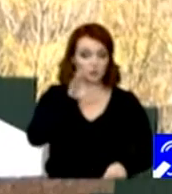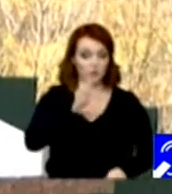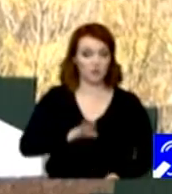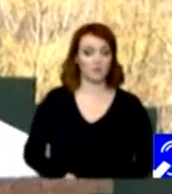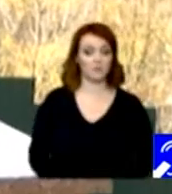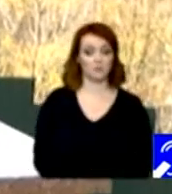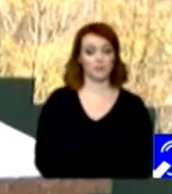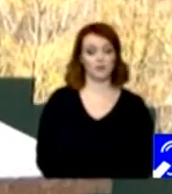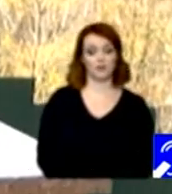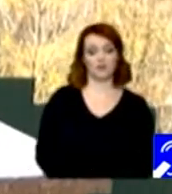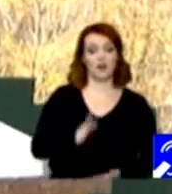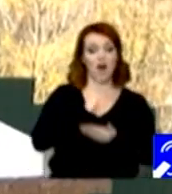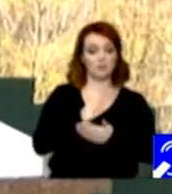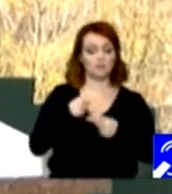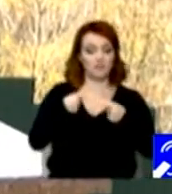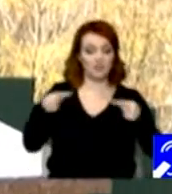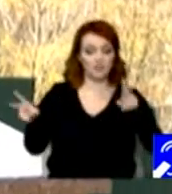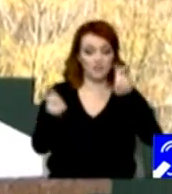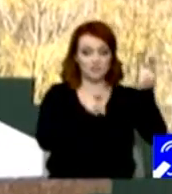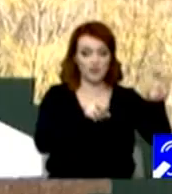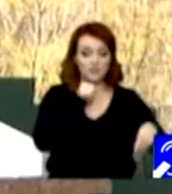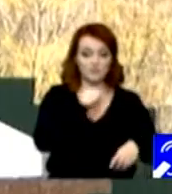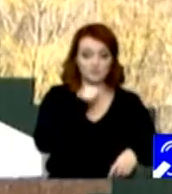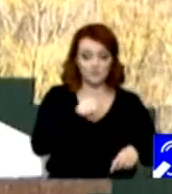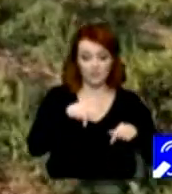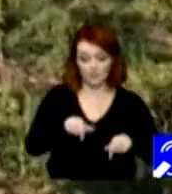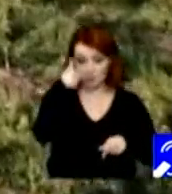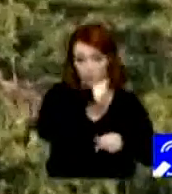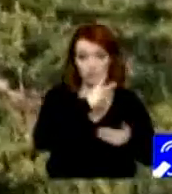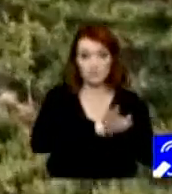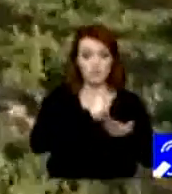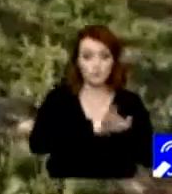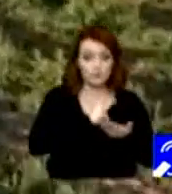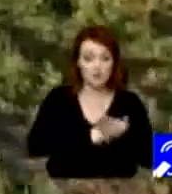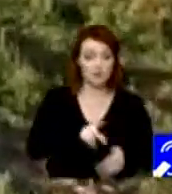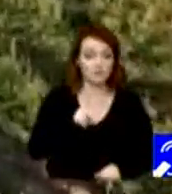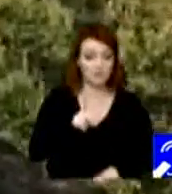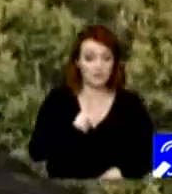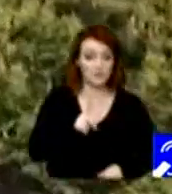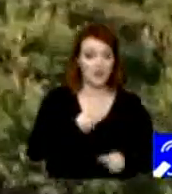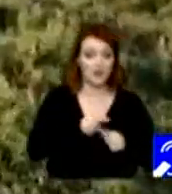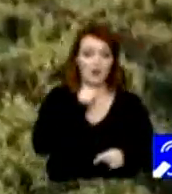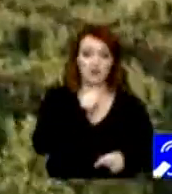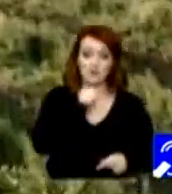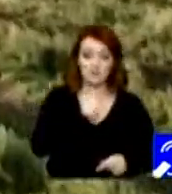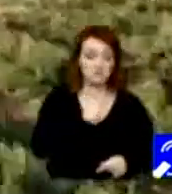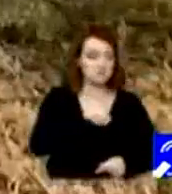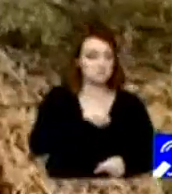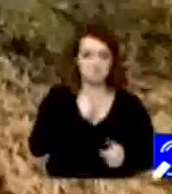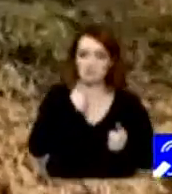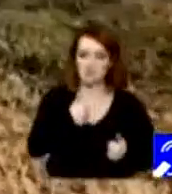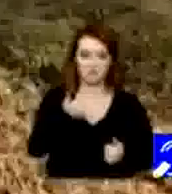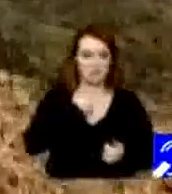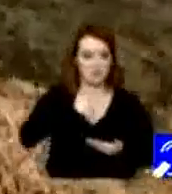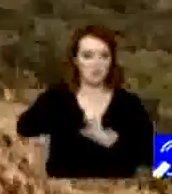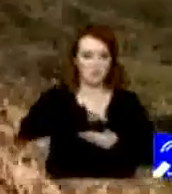și vara și iată anul acesta sa demonstrat că soiurile acestea au fost foarte productive avem și eu